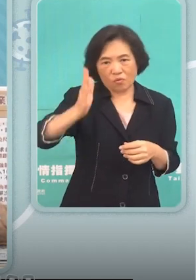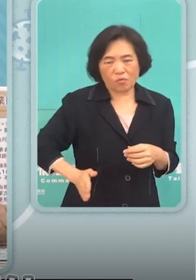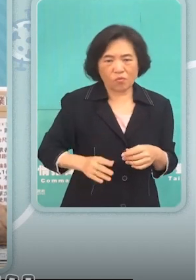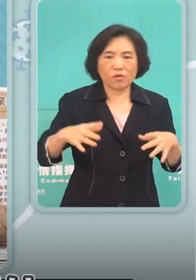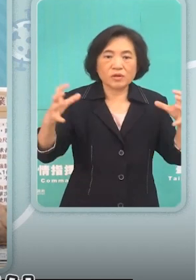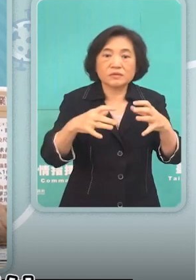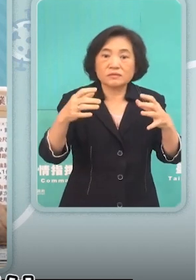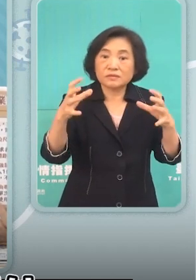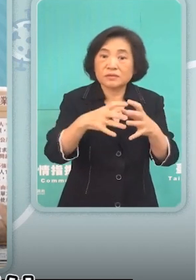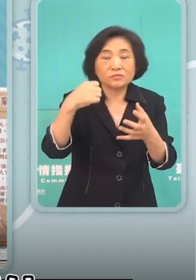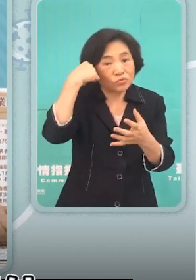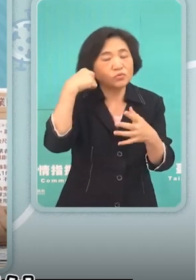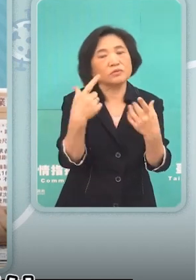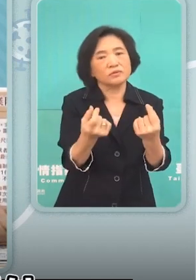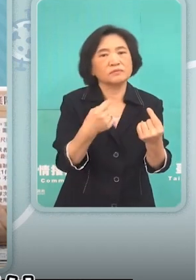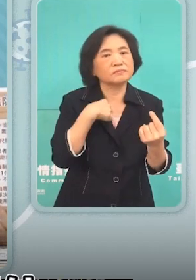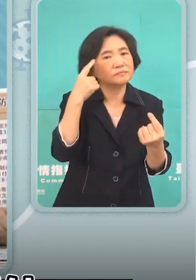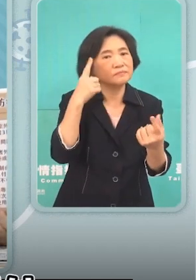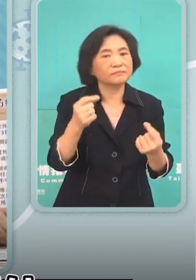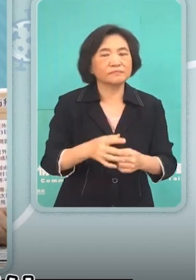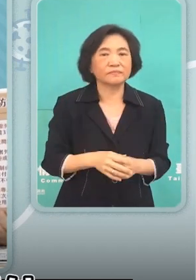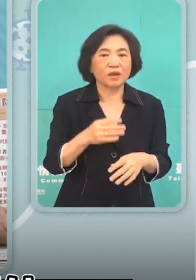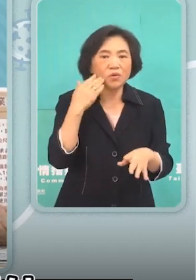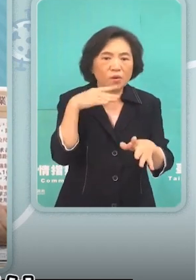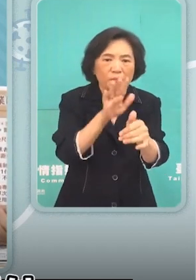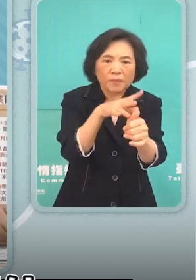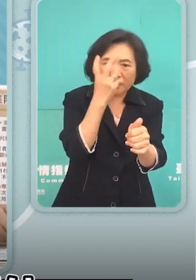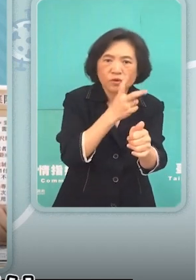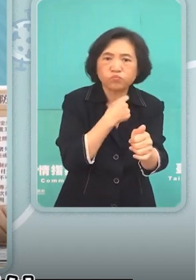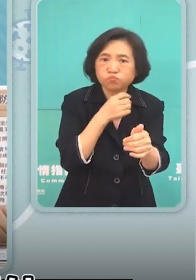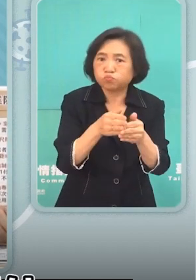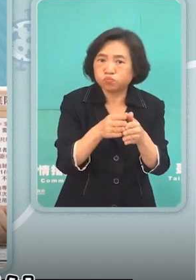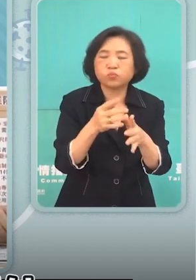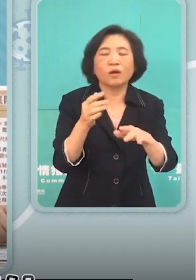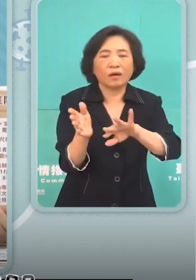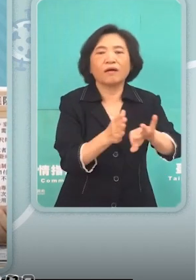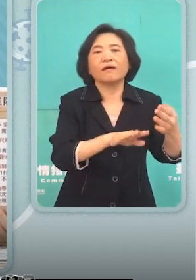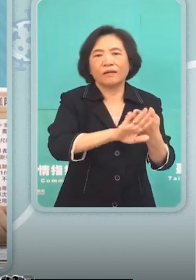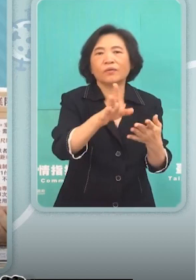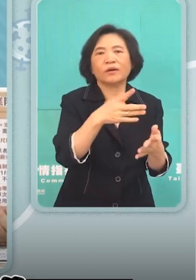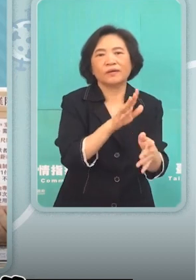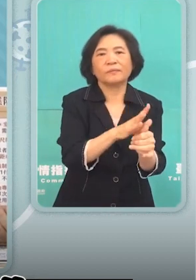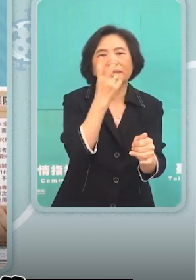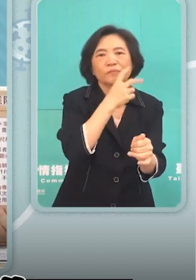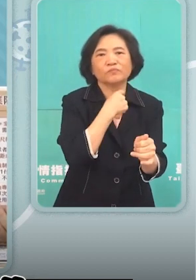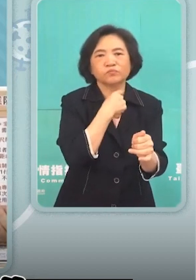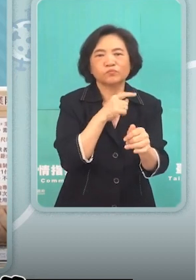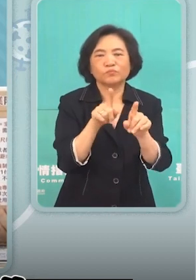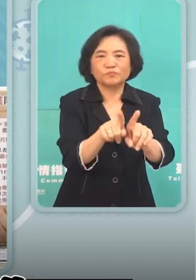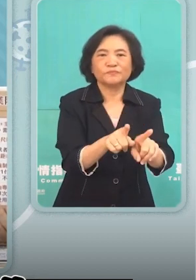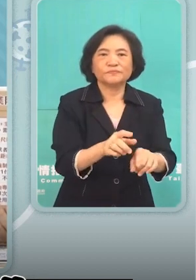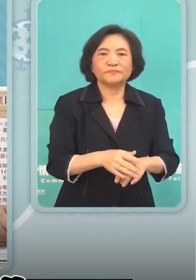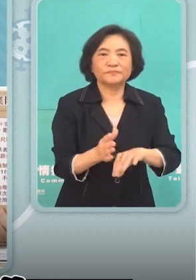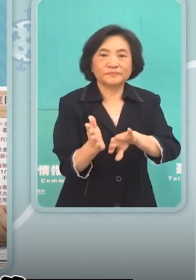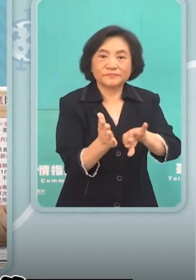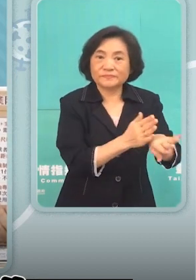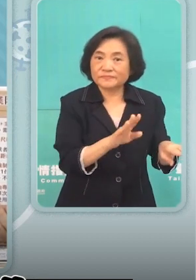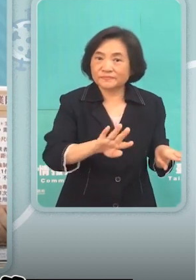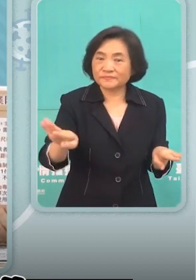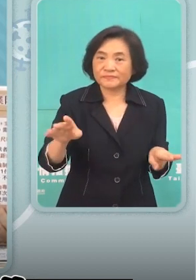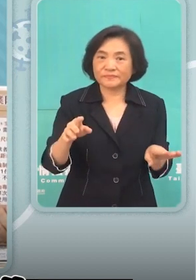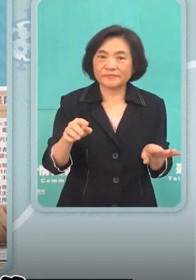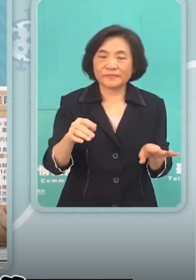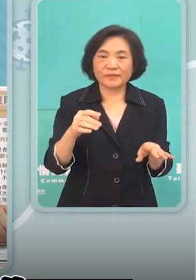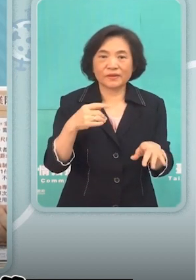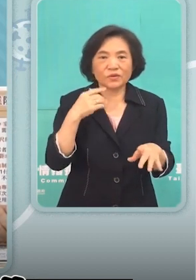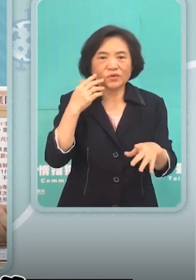是一样。那当然有照顾需求的是算是例外，不过那是例外。那一般这个火锅